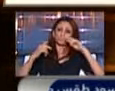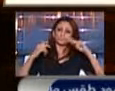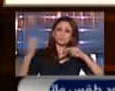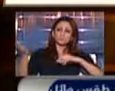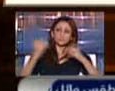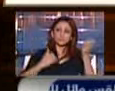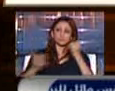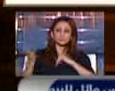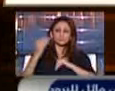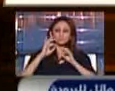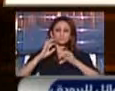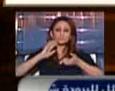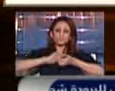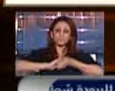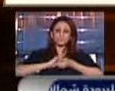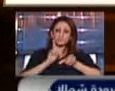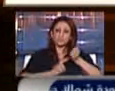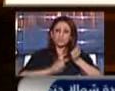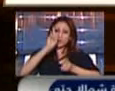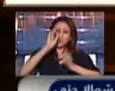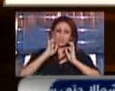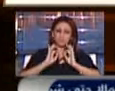انسحبوا توافقوا على كل شيء